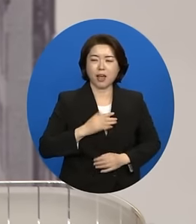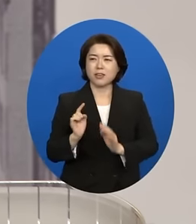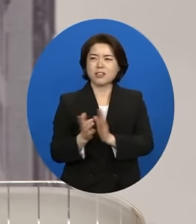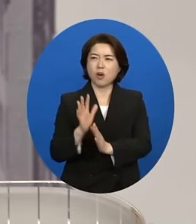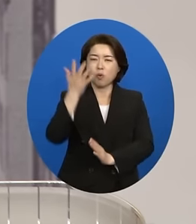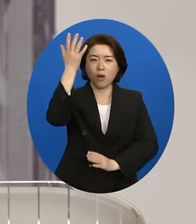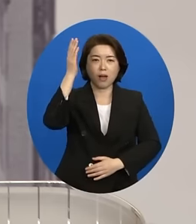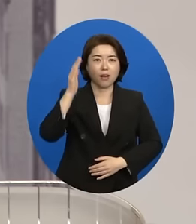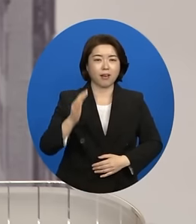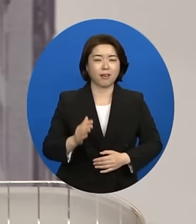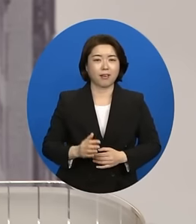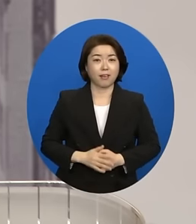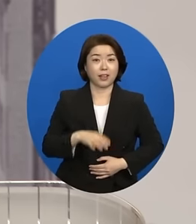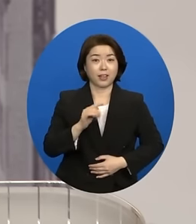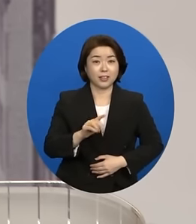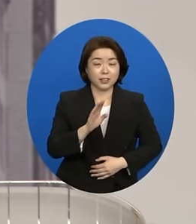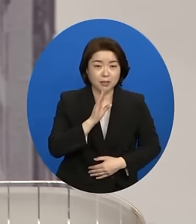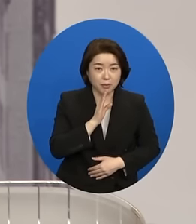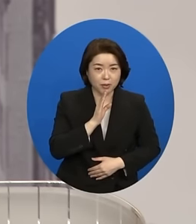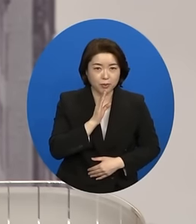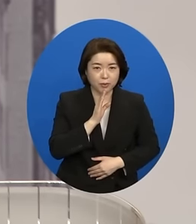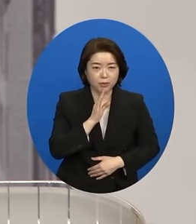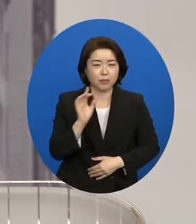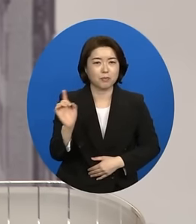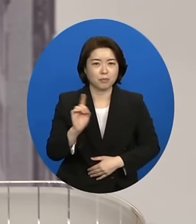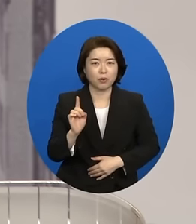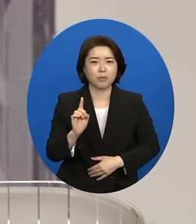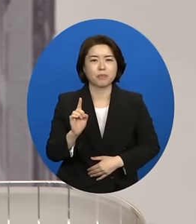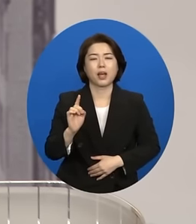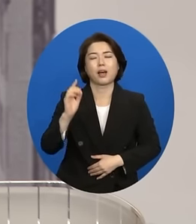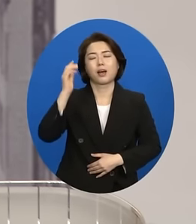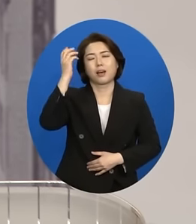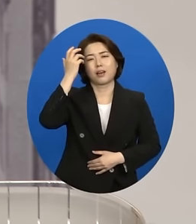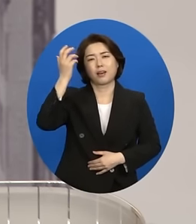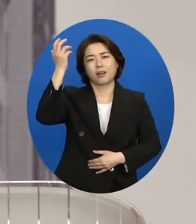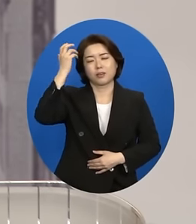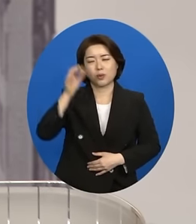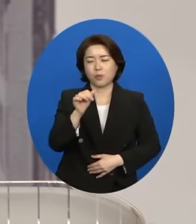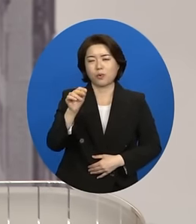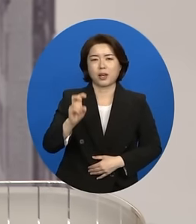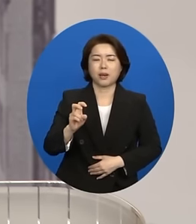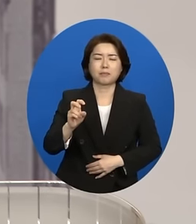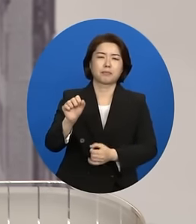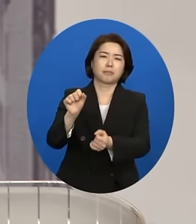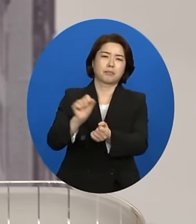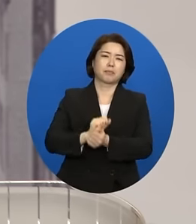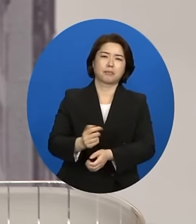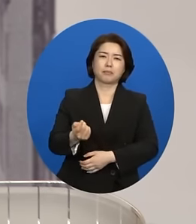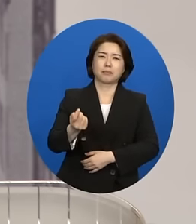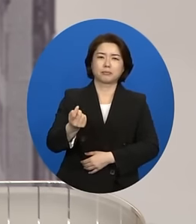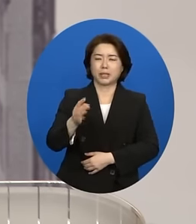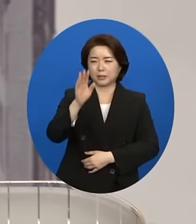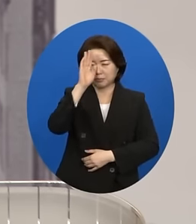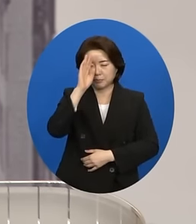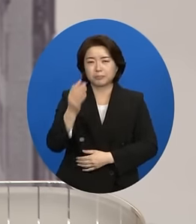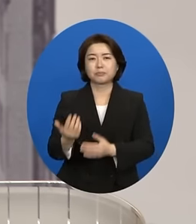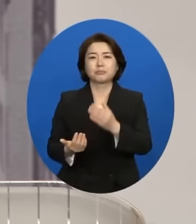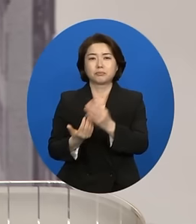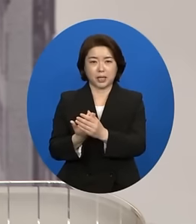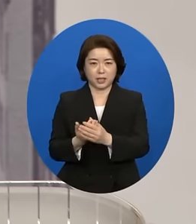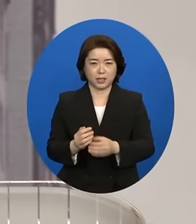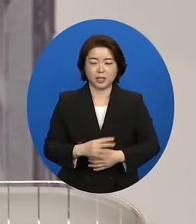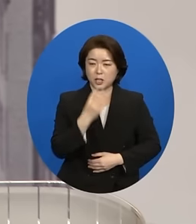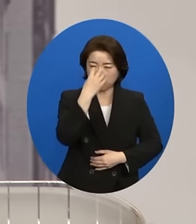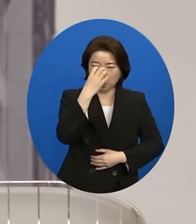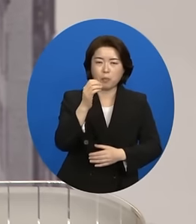영화, 이것이 바로 그가 영혼의 암이 걸렸다라는 증거죠. 교만이 맺은